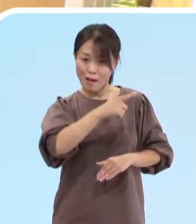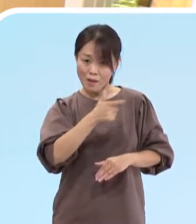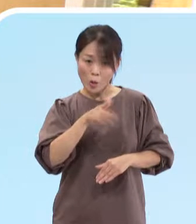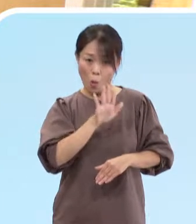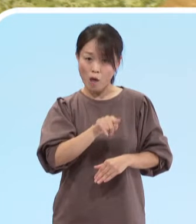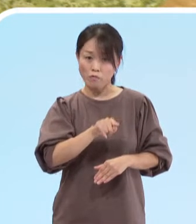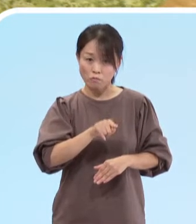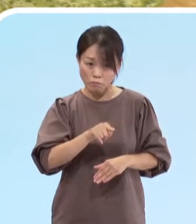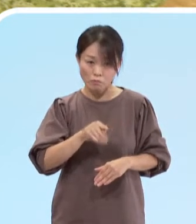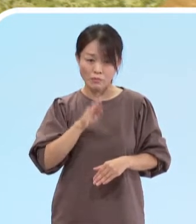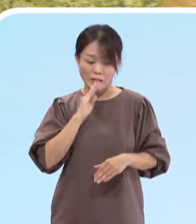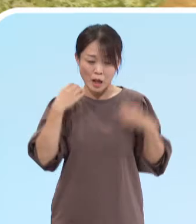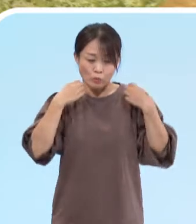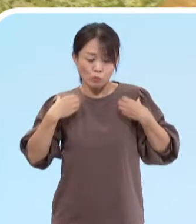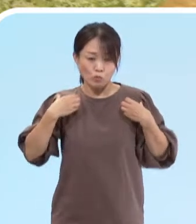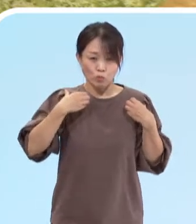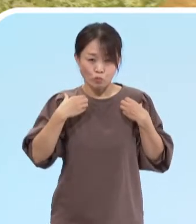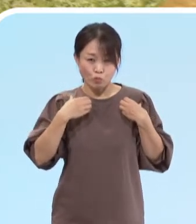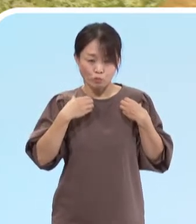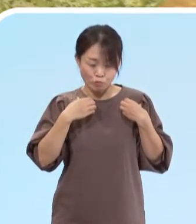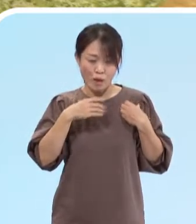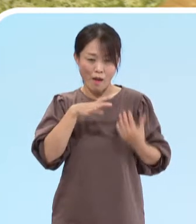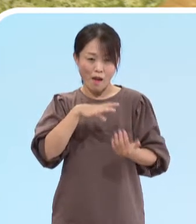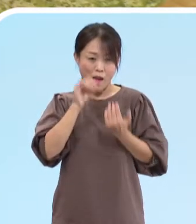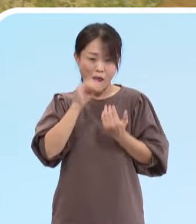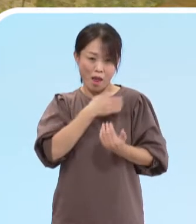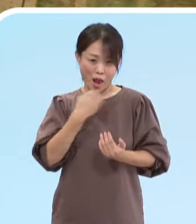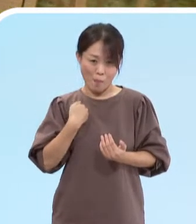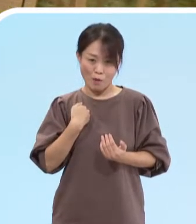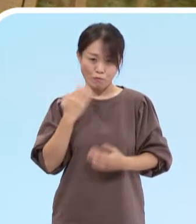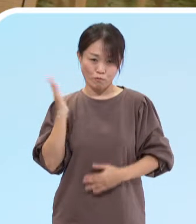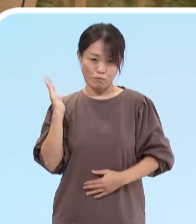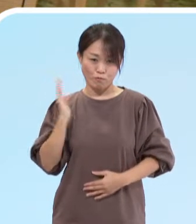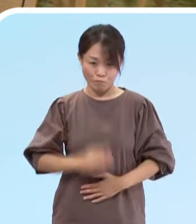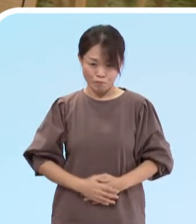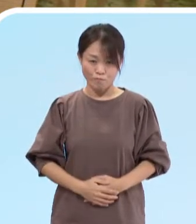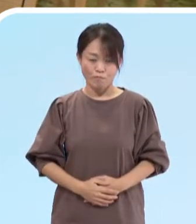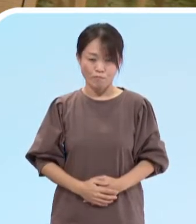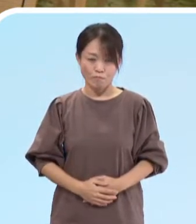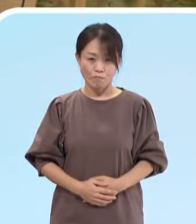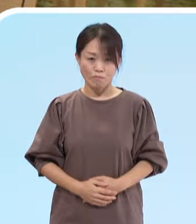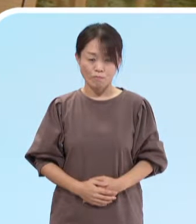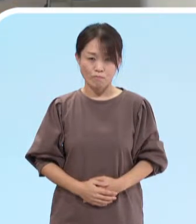などが設置され、通学体験をしながらランドセル選びを楽しんでいただけます。